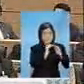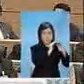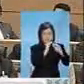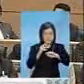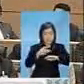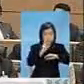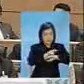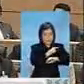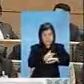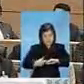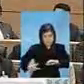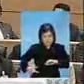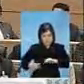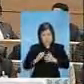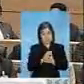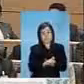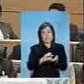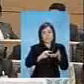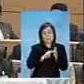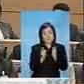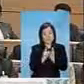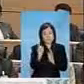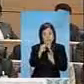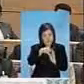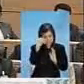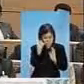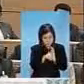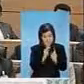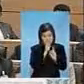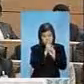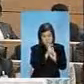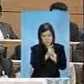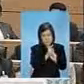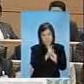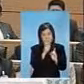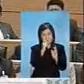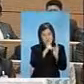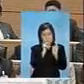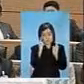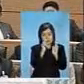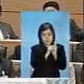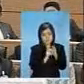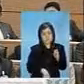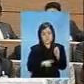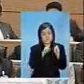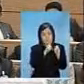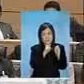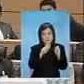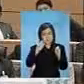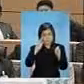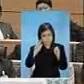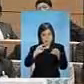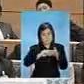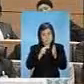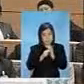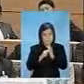ากษัตริย์ทรงเป็นประมุขก็เท่ากับทำความผิดฐานกบฏตามประมวลกฎหมายอาญามาตรา113ความผิดสูงสุดคือประห